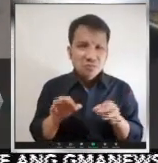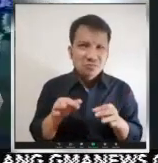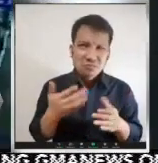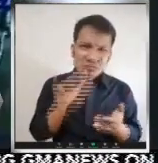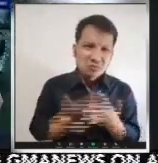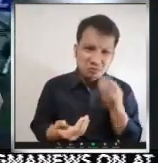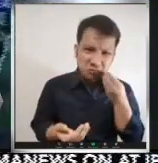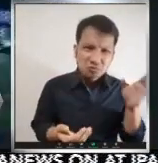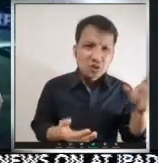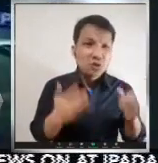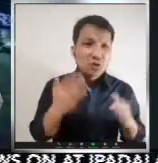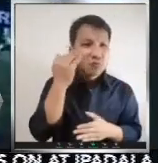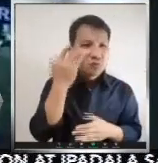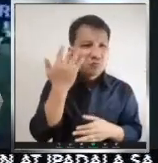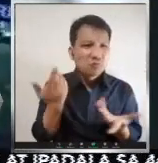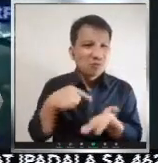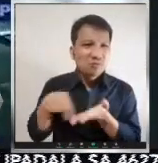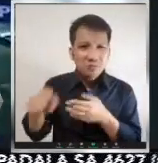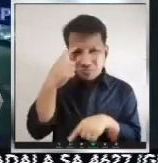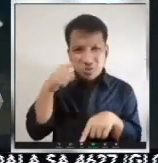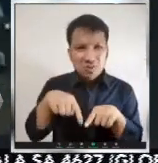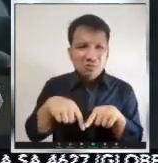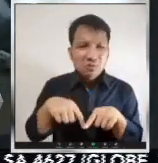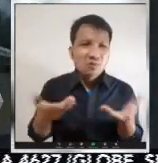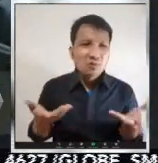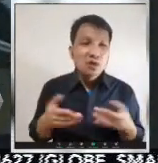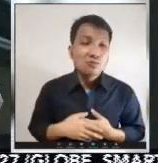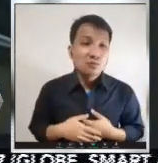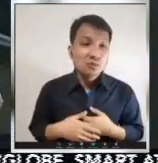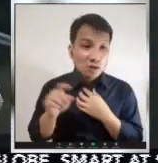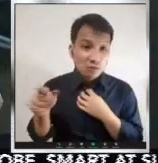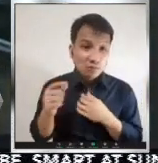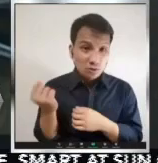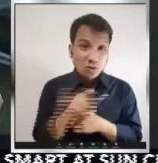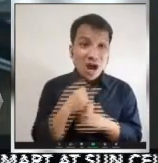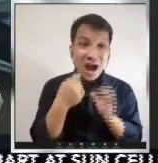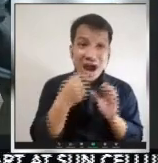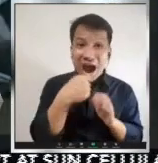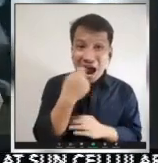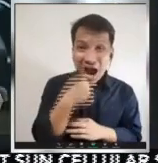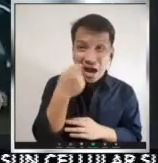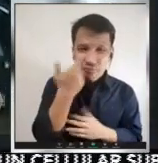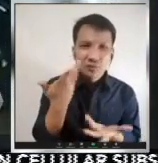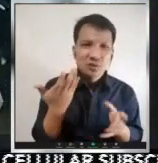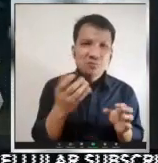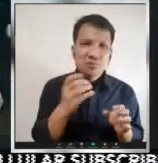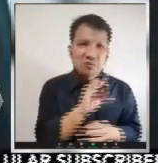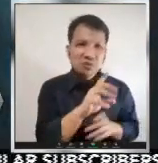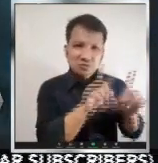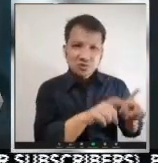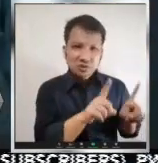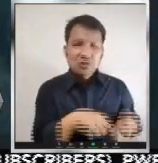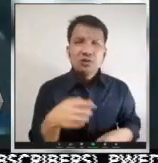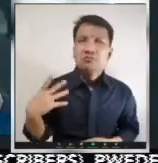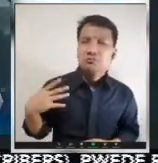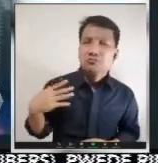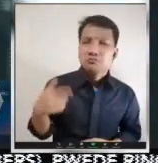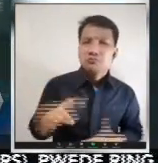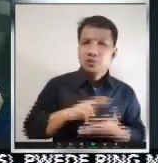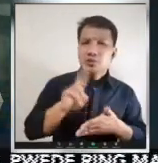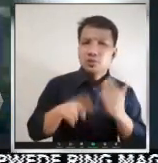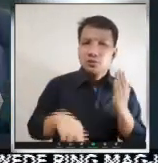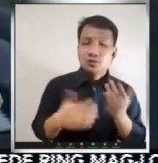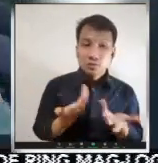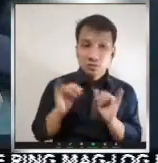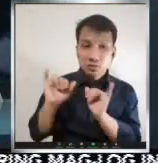bahay. Isinailalim sa swab testing ang mga umuwing OFW. Habang naghihintay ng resulta, pinatuloy muna sila